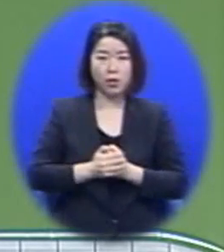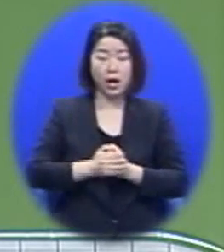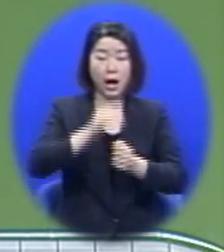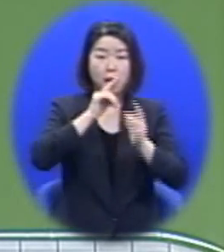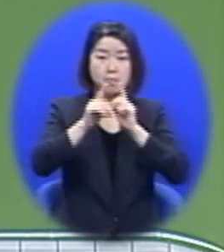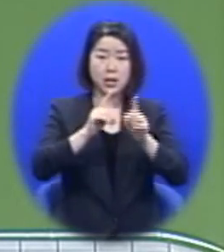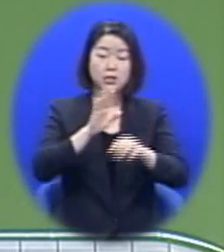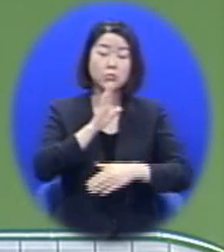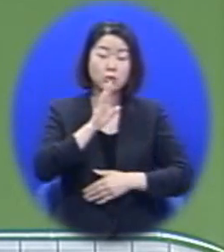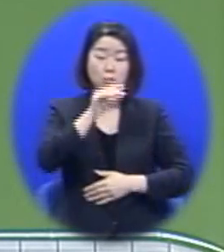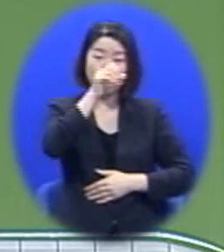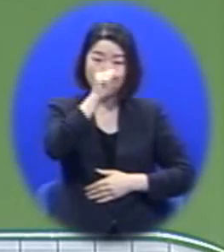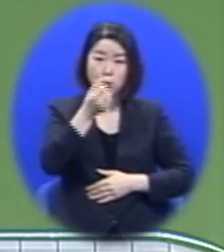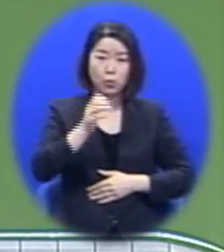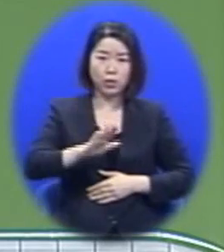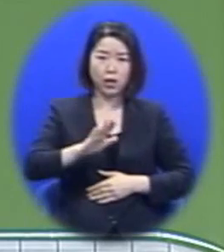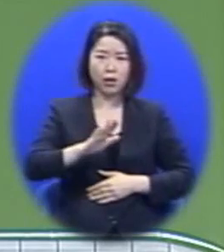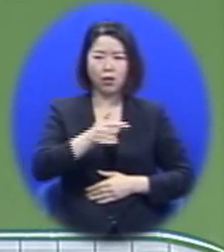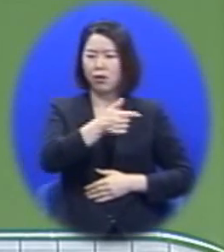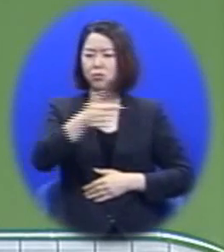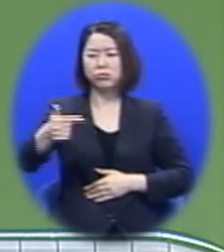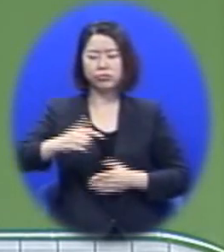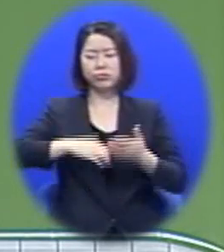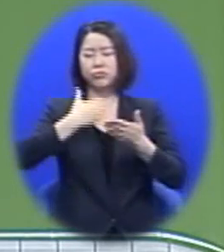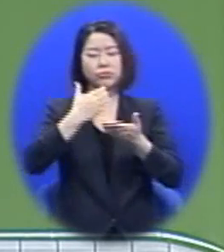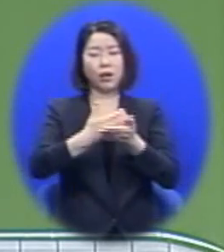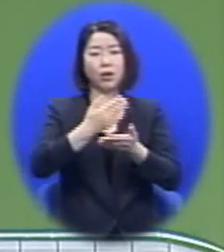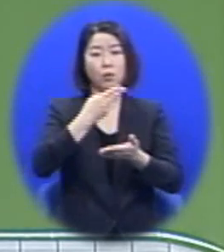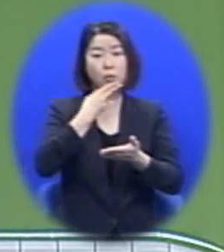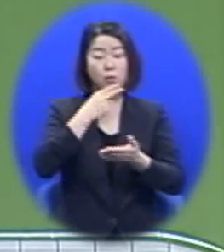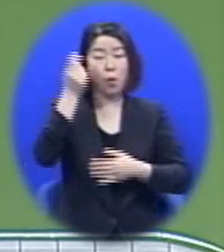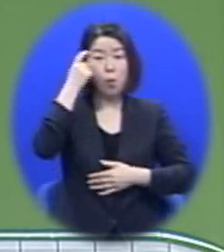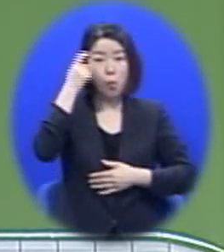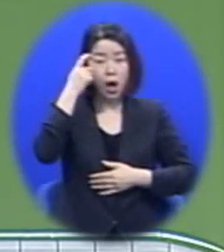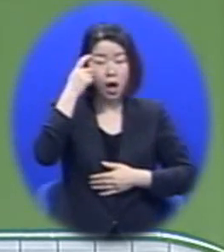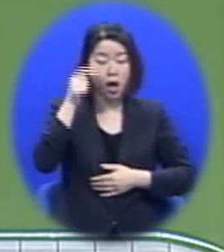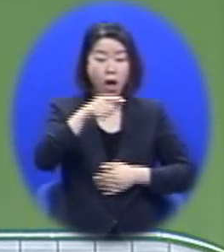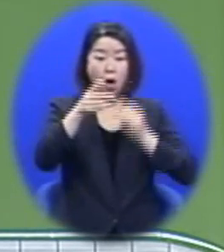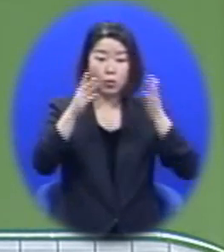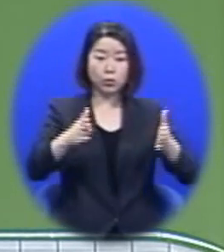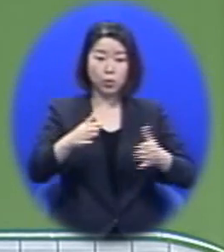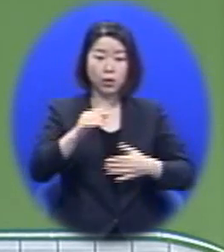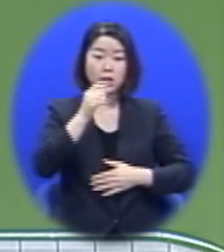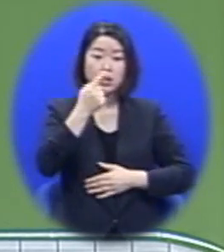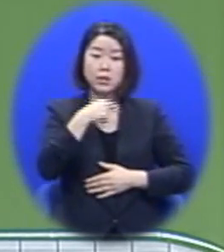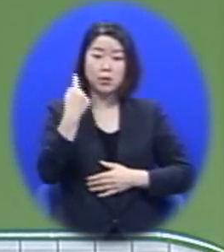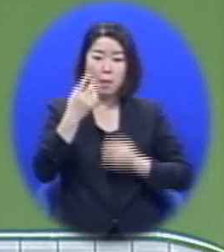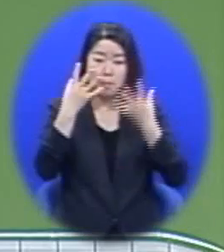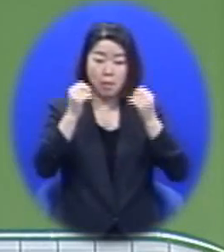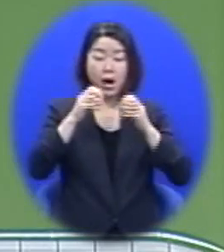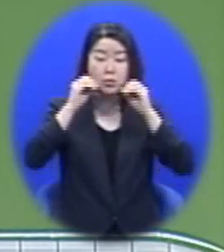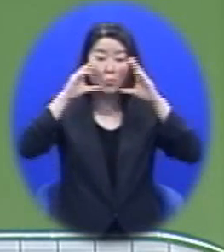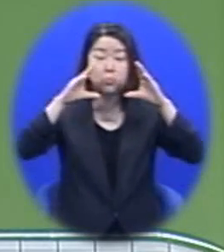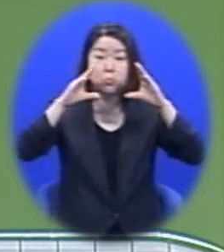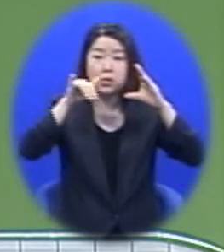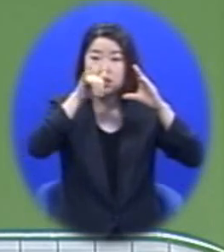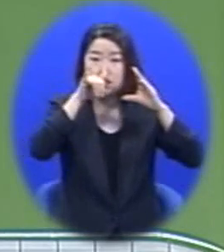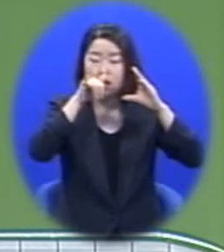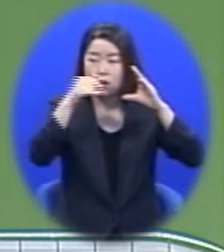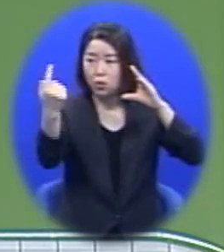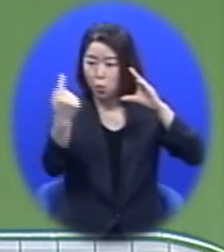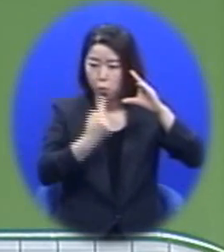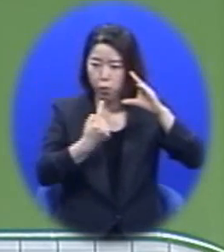말씀은 참 좋은데 별로 감동이 없습니다. 왜? 그동안 입을 많이 벌려봤거든요. 오는 게